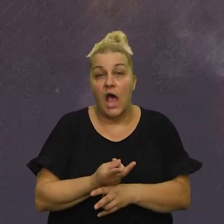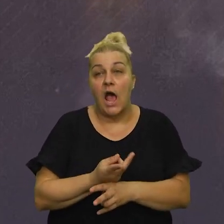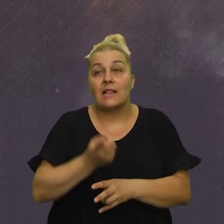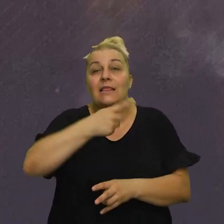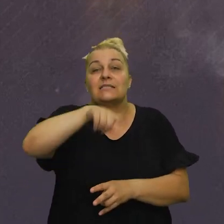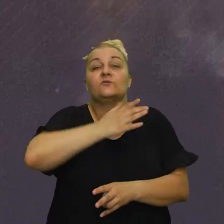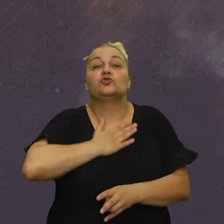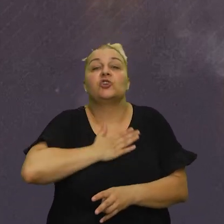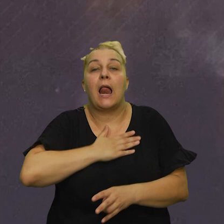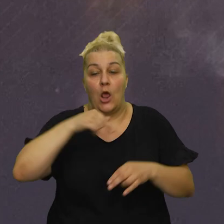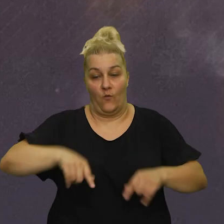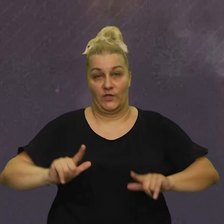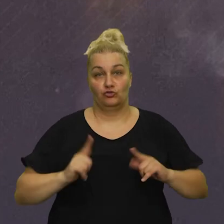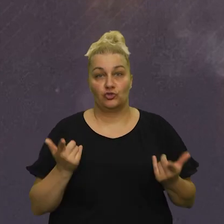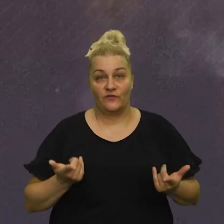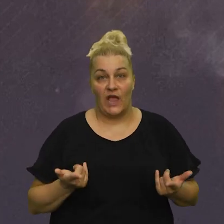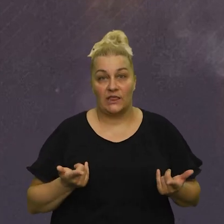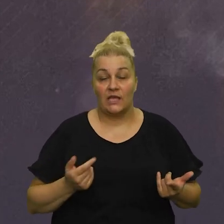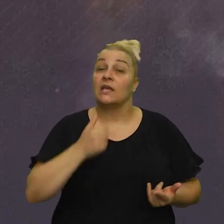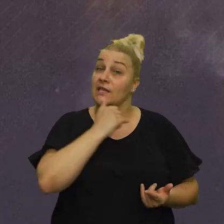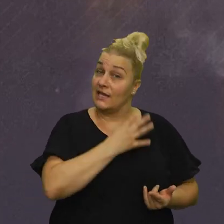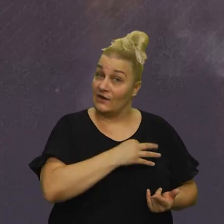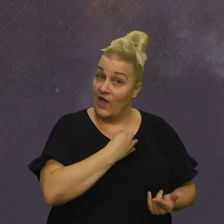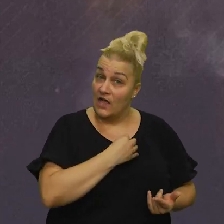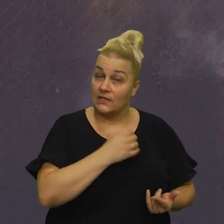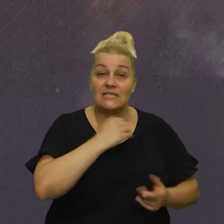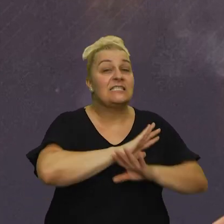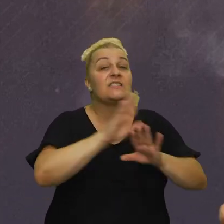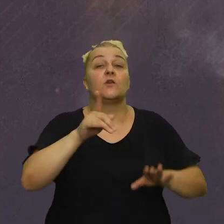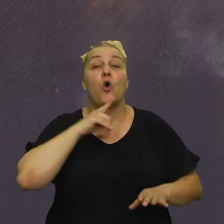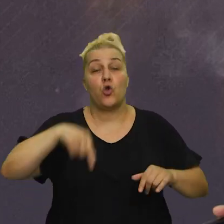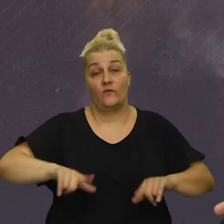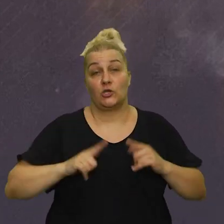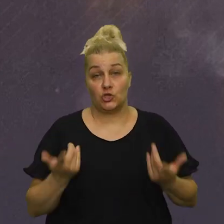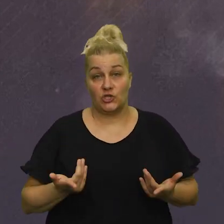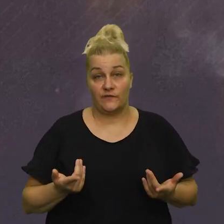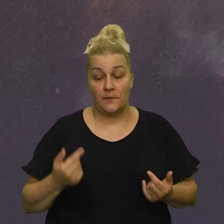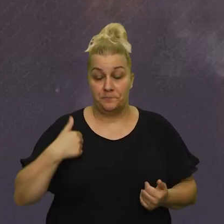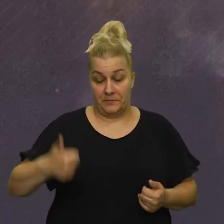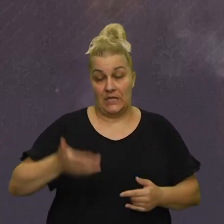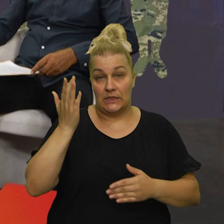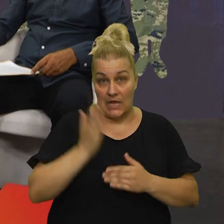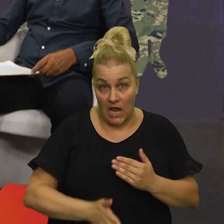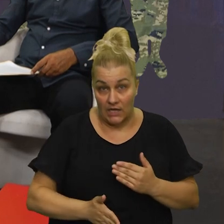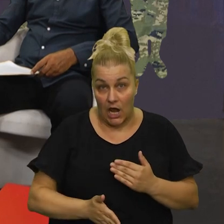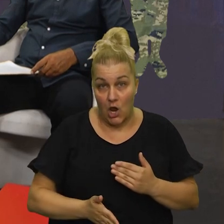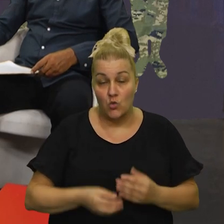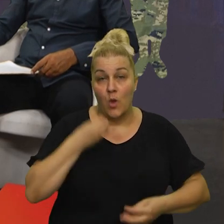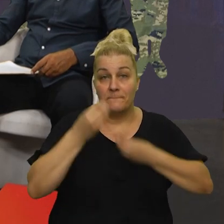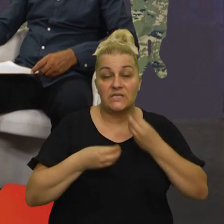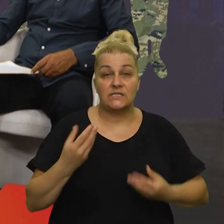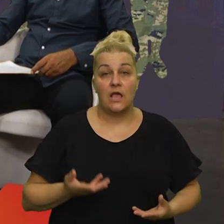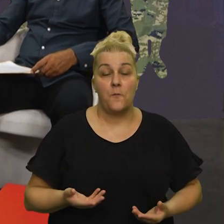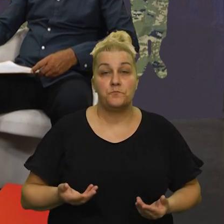poželjna za život svima nama. Znači i Hrvatima i svima onima koji u Hrvatskoj žive. Evo, na samom smo kraju Ivane